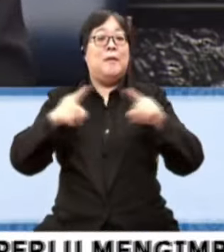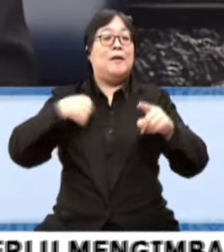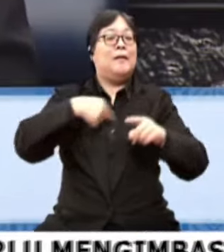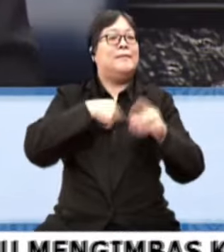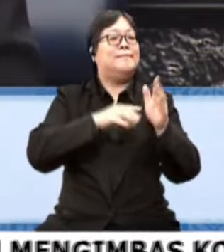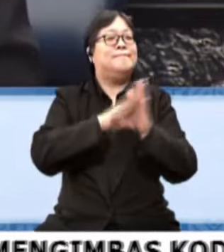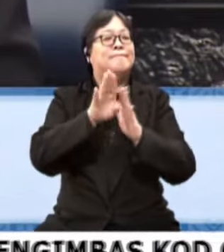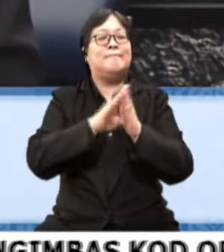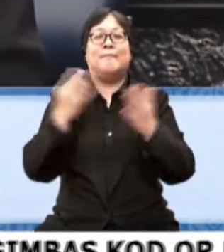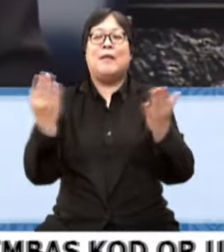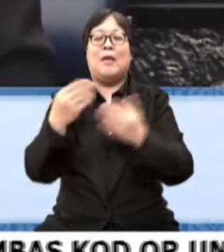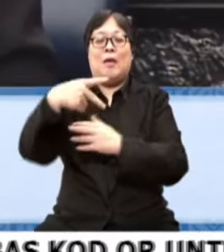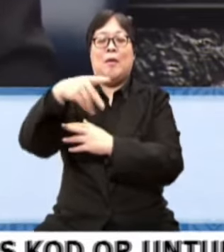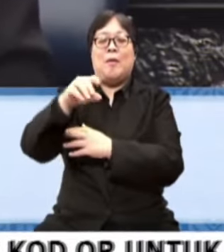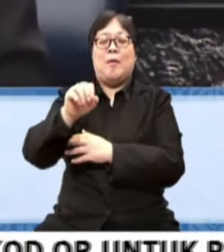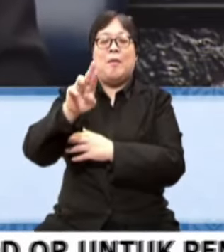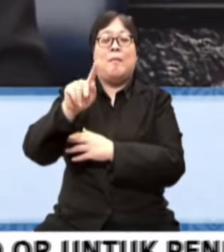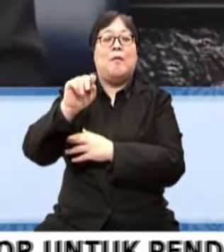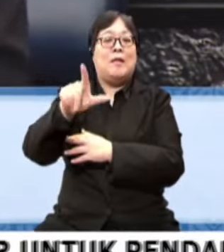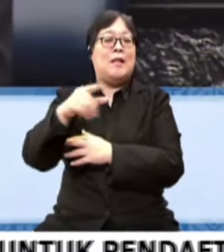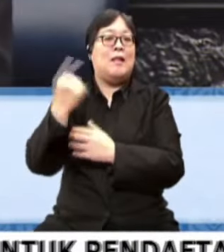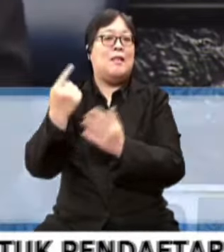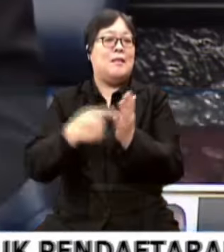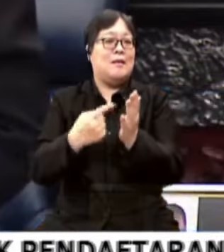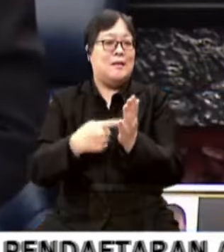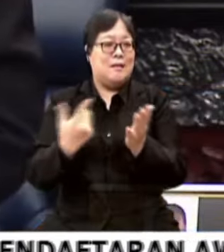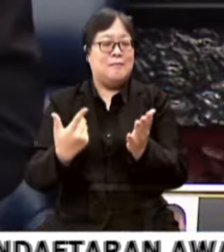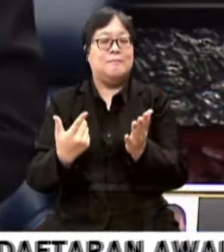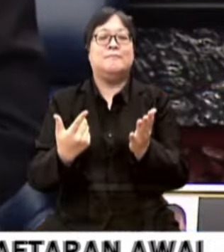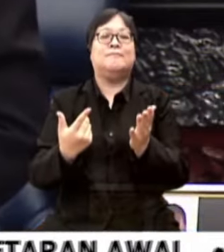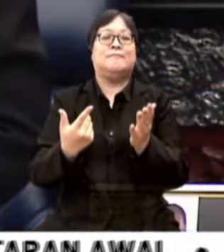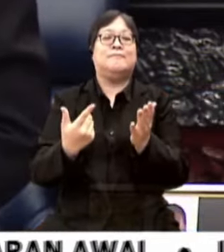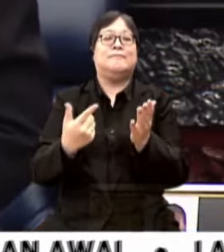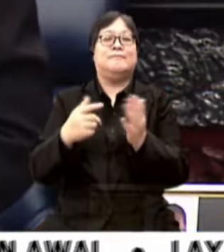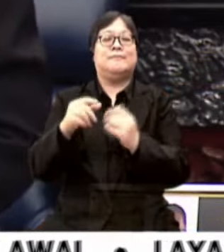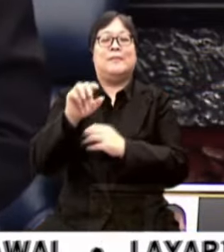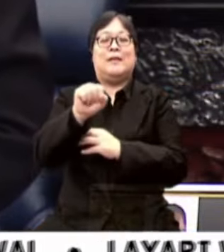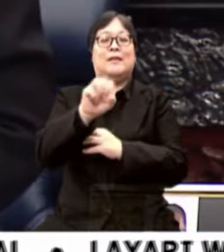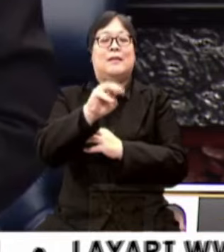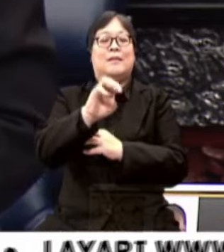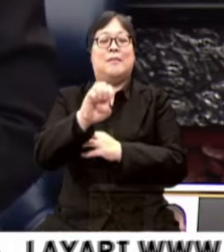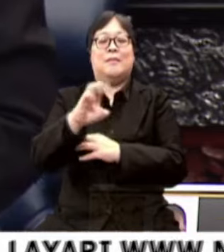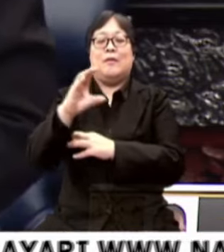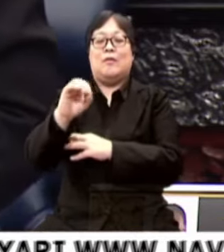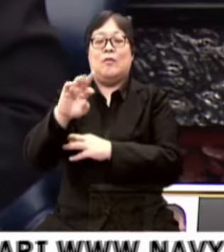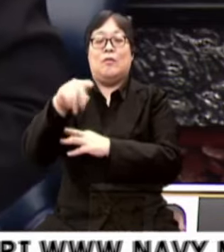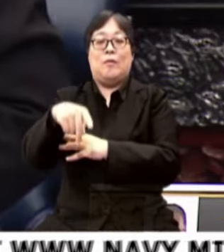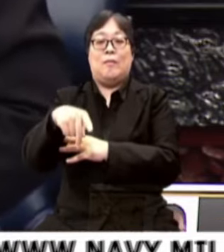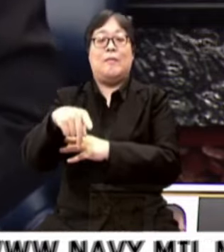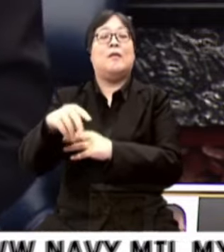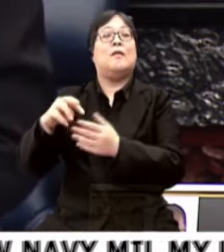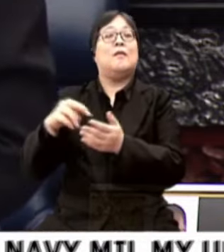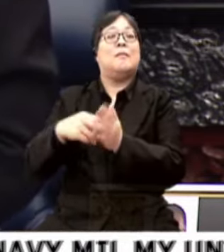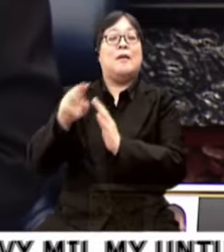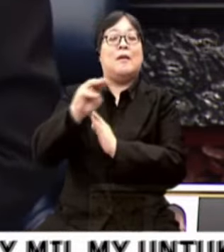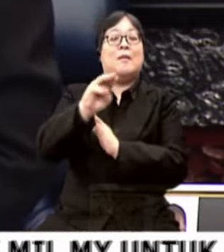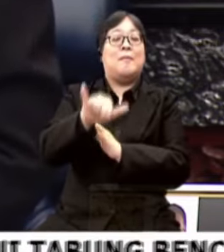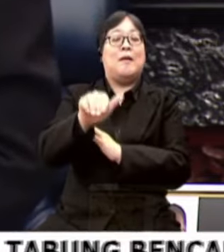satu foto ataupun satu aplikasi yang dibangunkan oleh assist